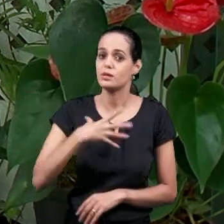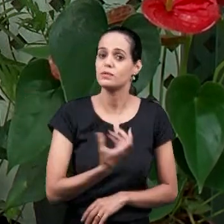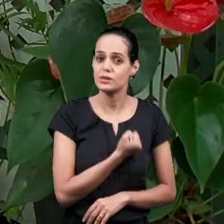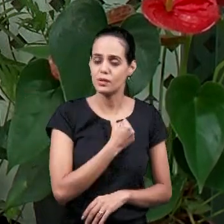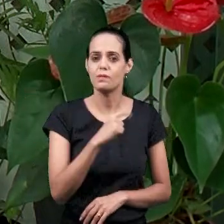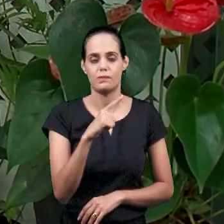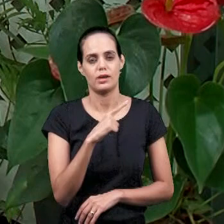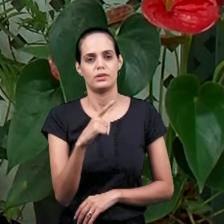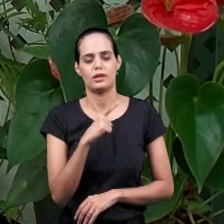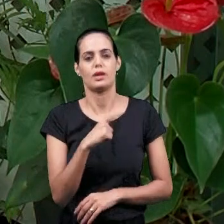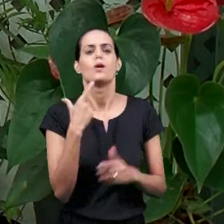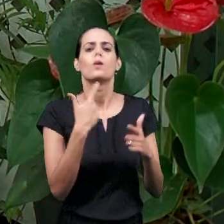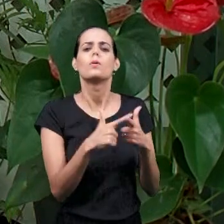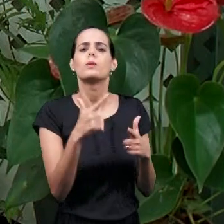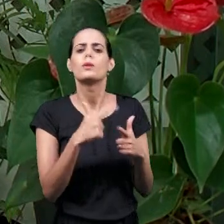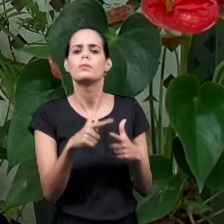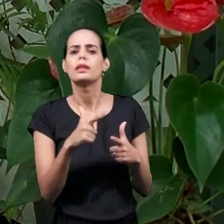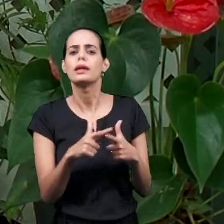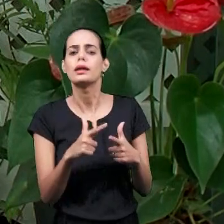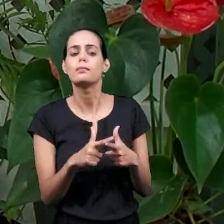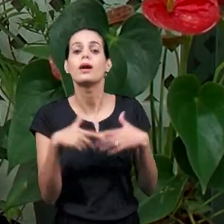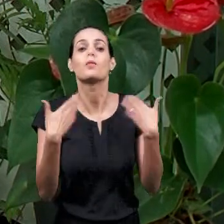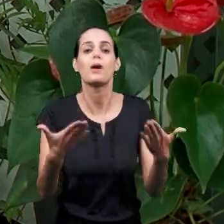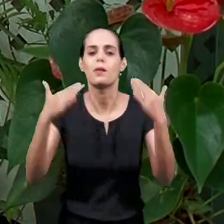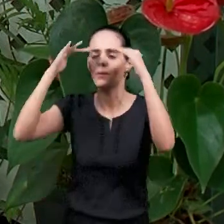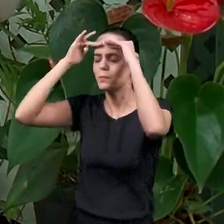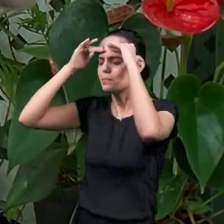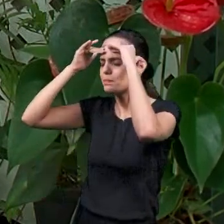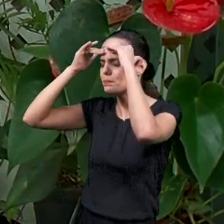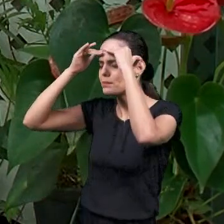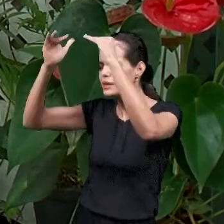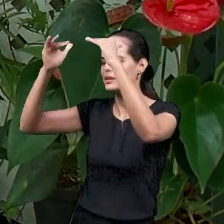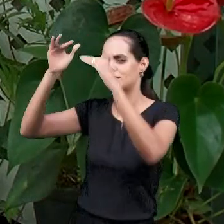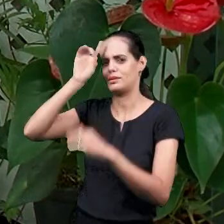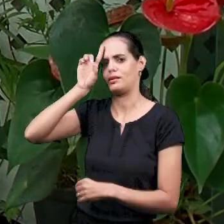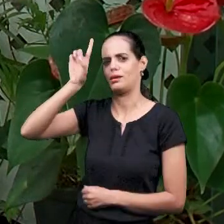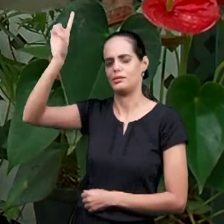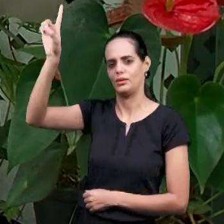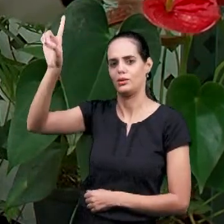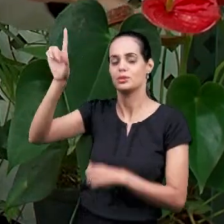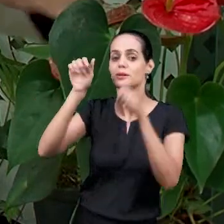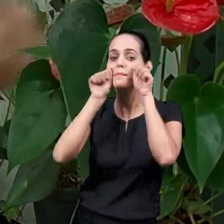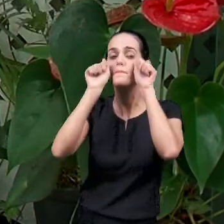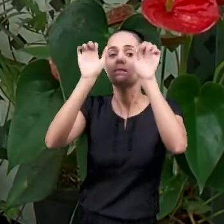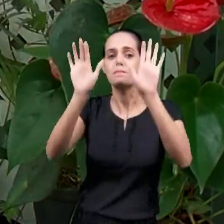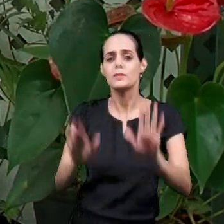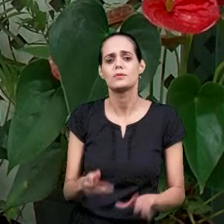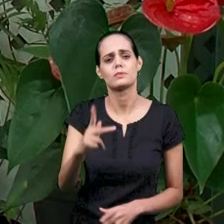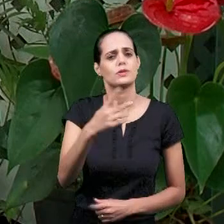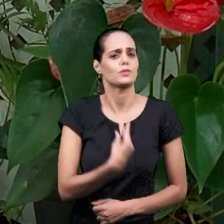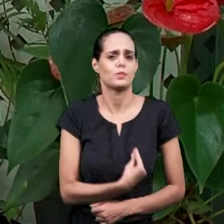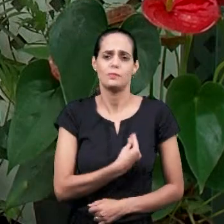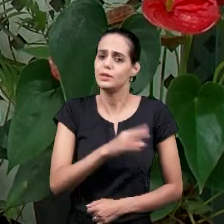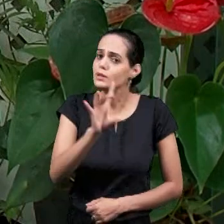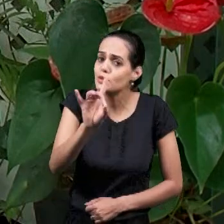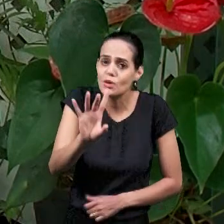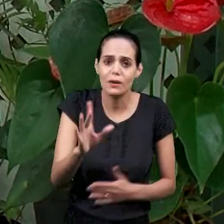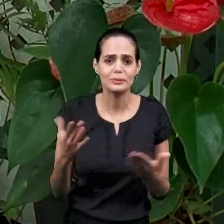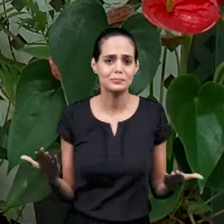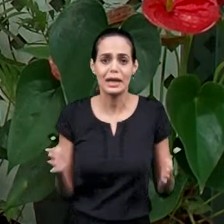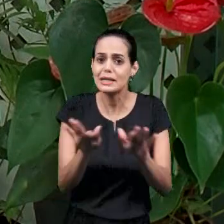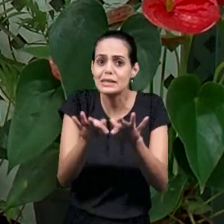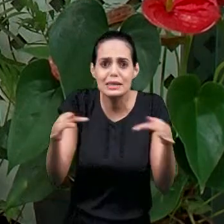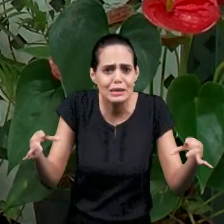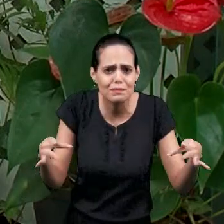c'est pas ça qui va vous sauver. Le problème aujourd'hui, c'est l'obéissance. Obéir à ce que le Seigneur a pour vous, simplement